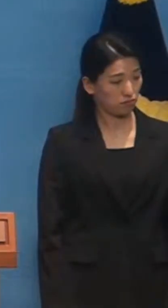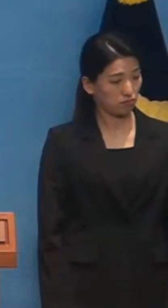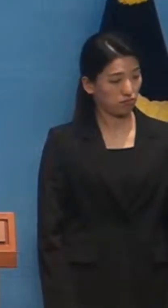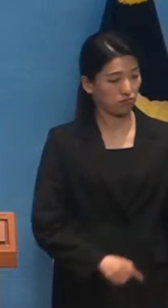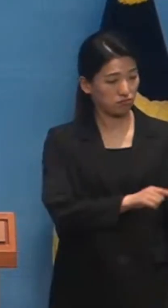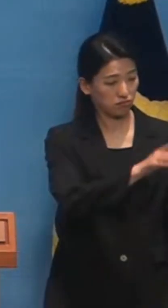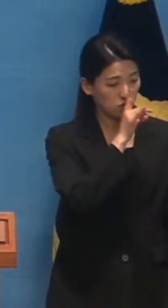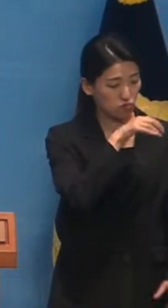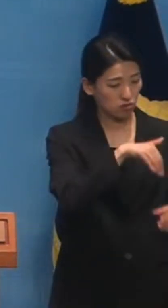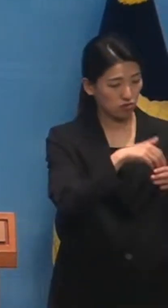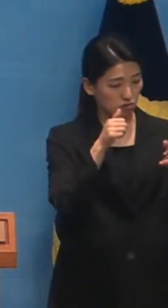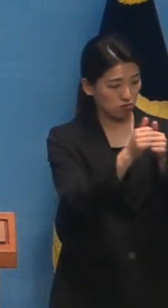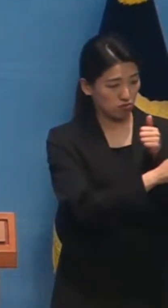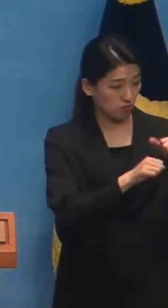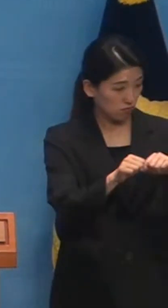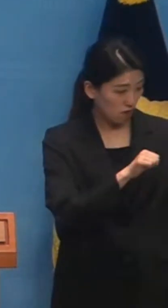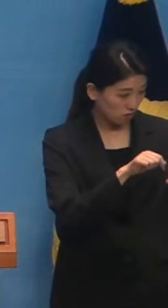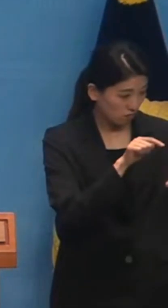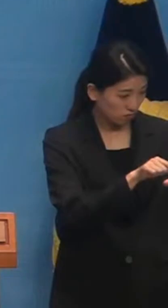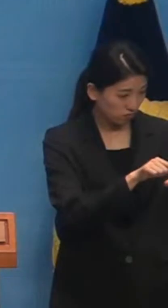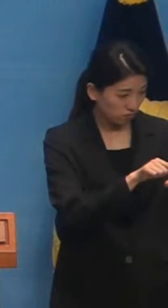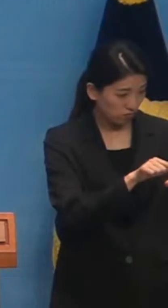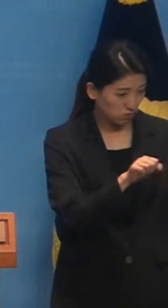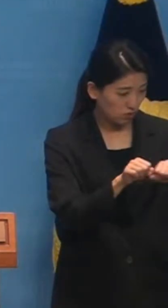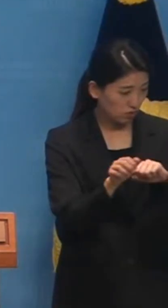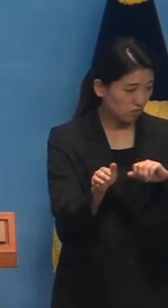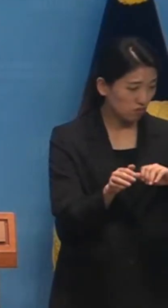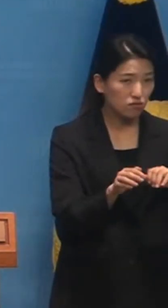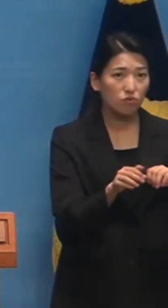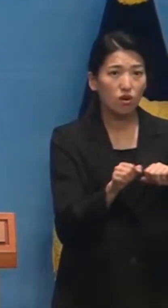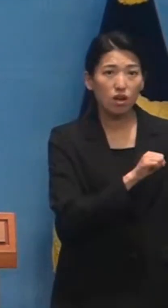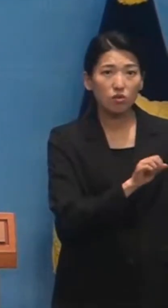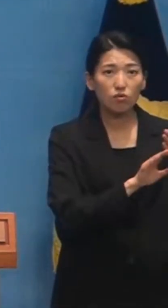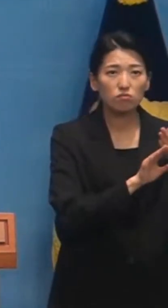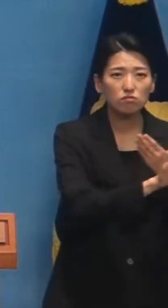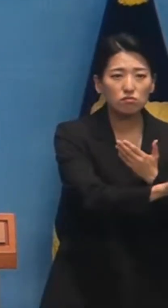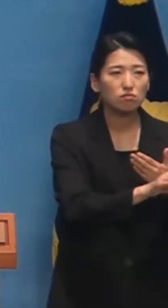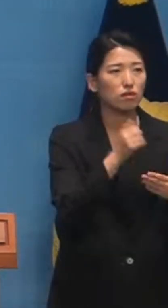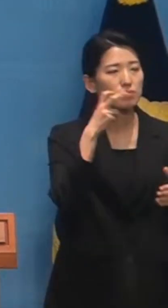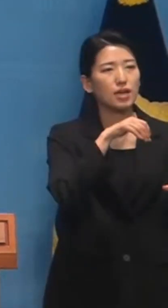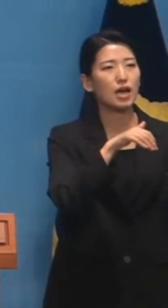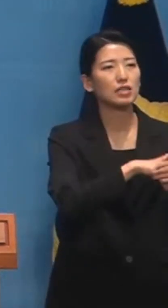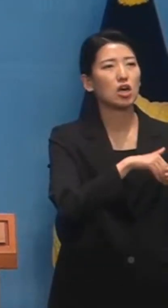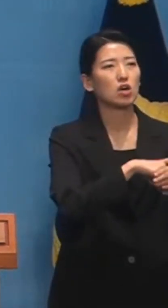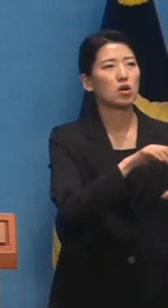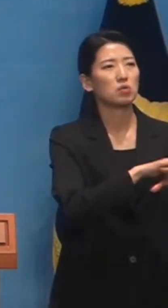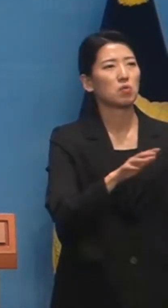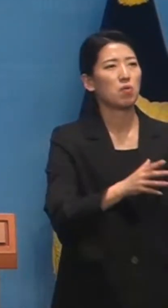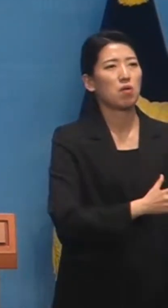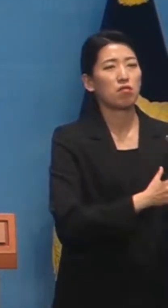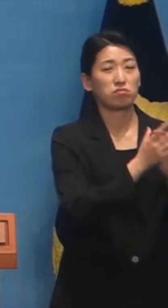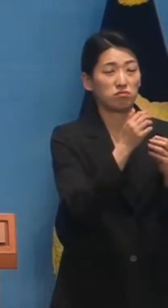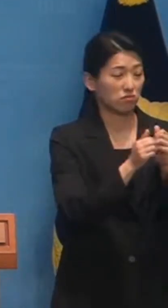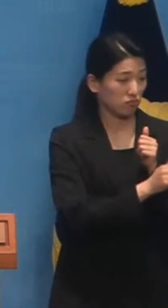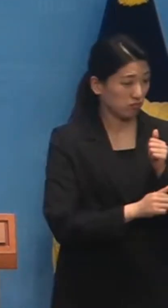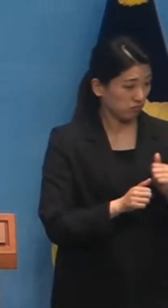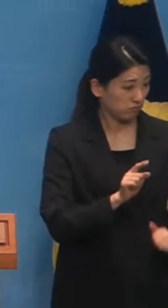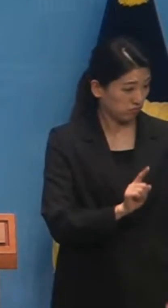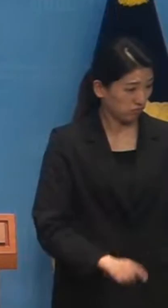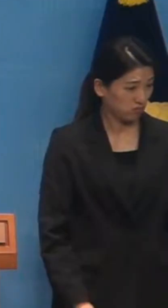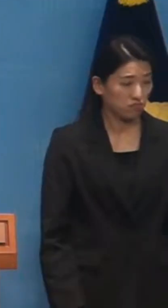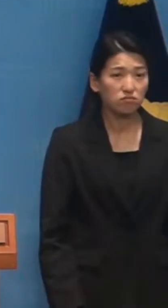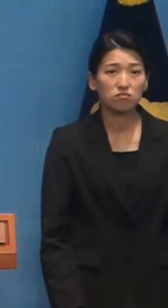더불어민주당의 중앙선대위는 출범부터 이념 계파를 초월한 통합선대위로 언론의 호평을